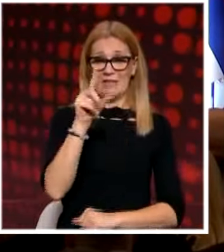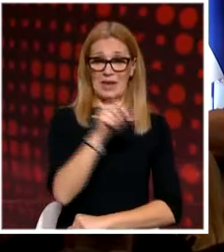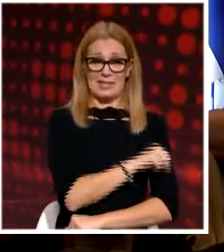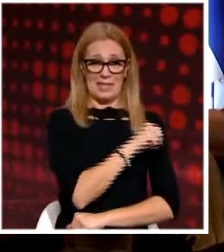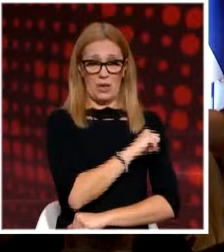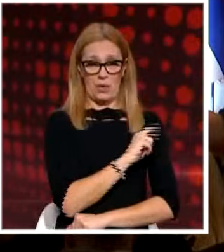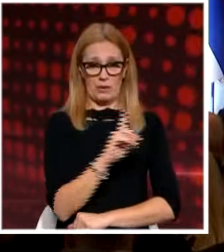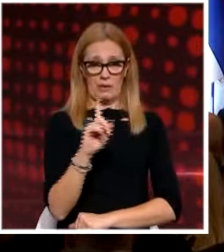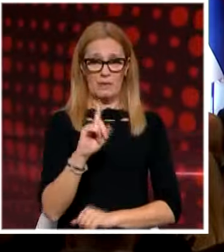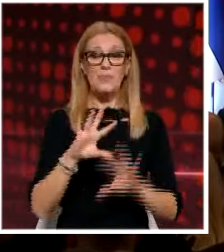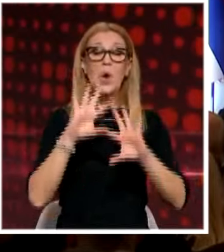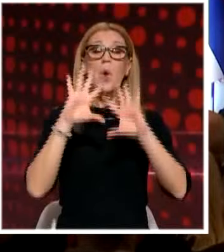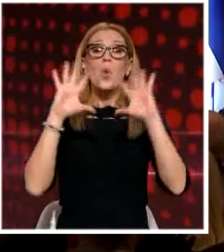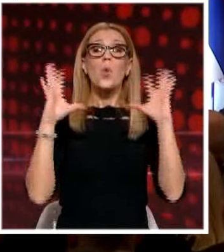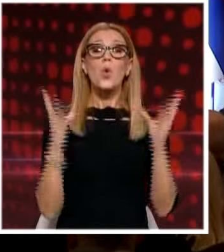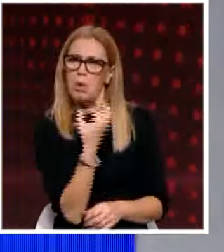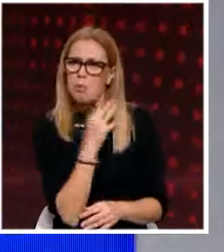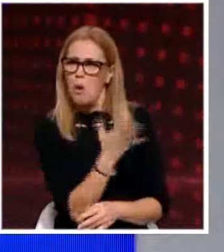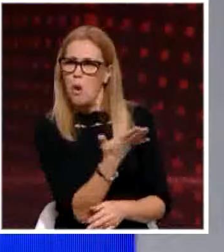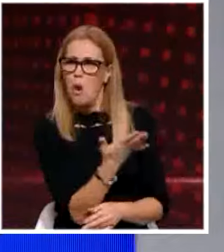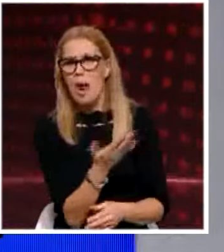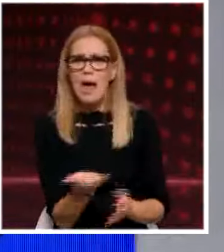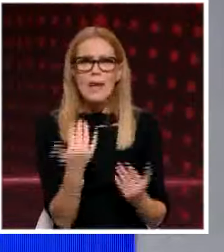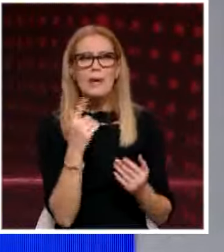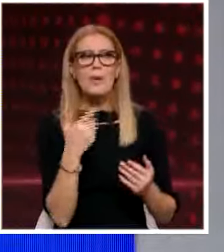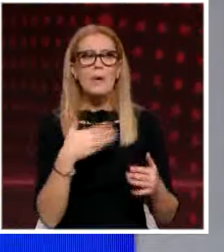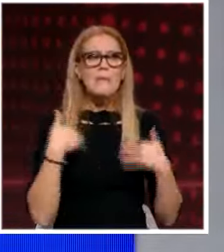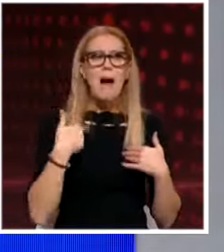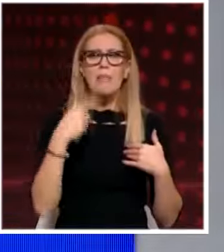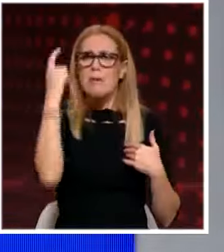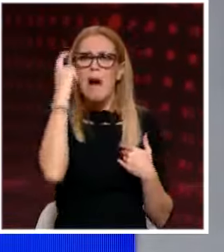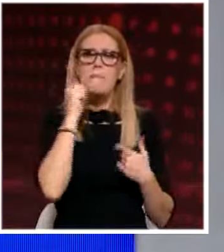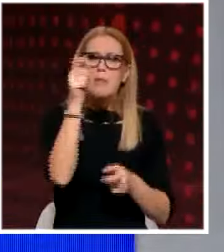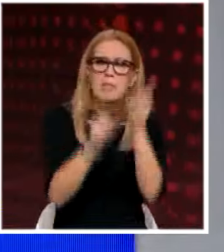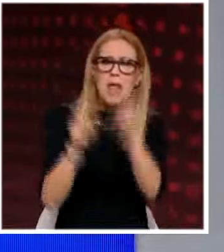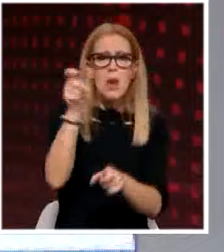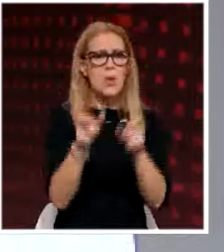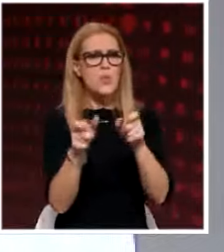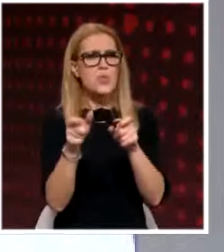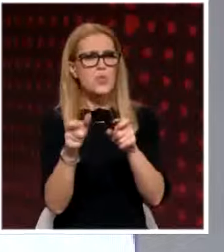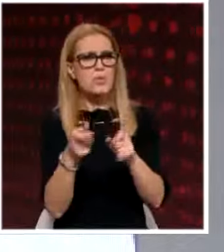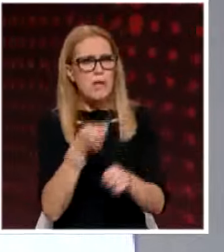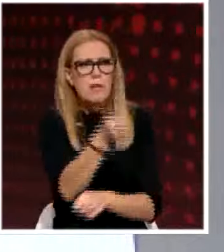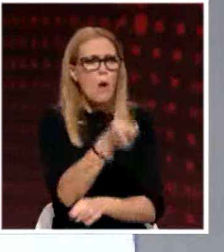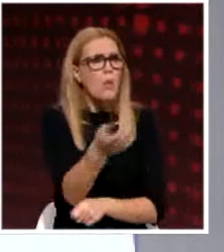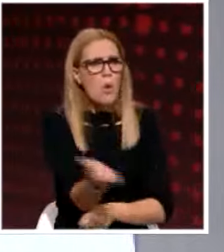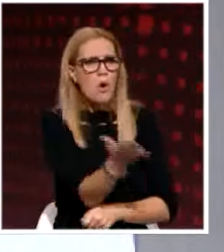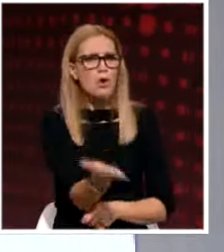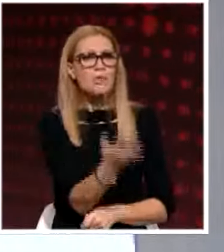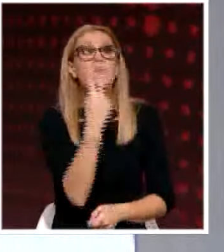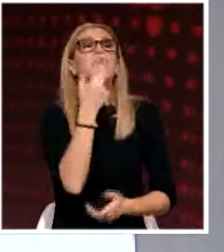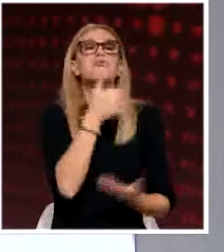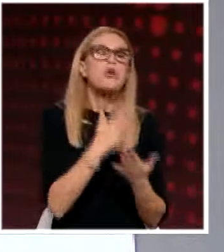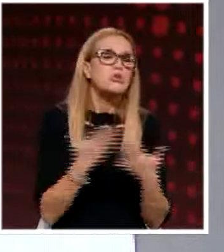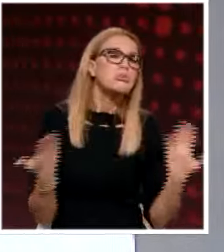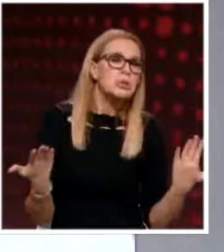időszakban, 2027-ig az állam mintegy 70 millió eurót fektet be mesterséges intelligenciába, amely magában